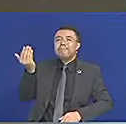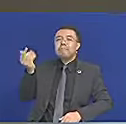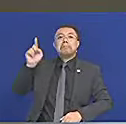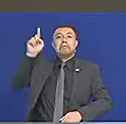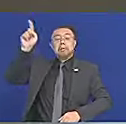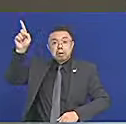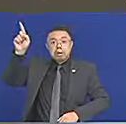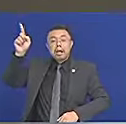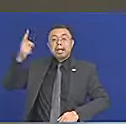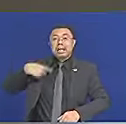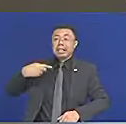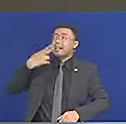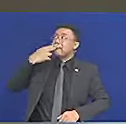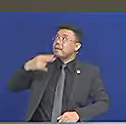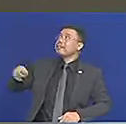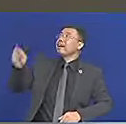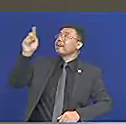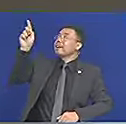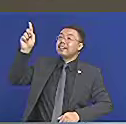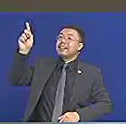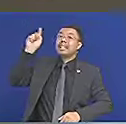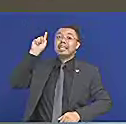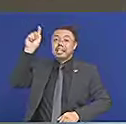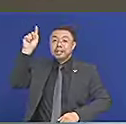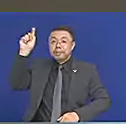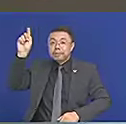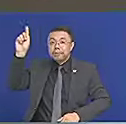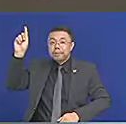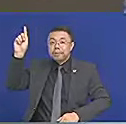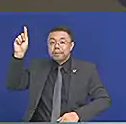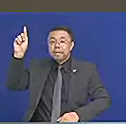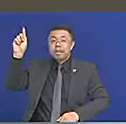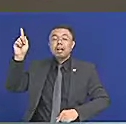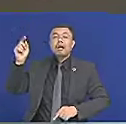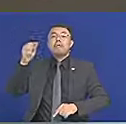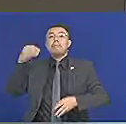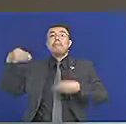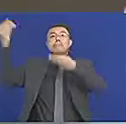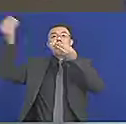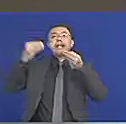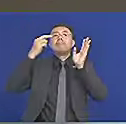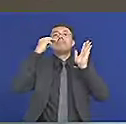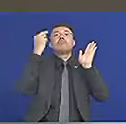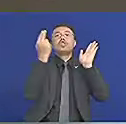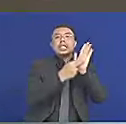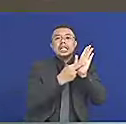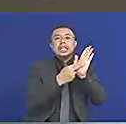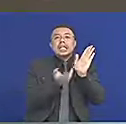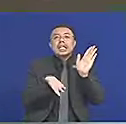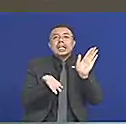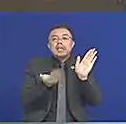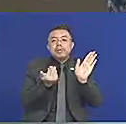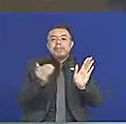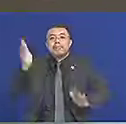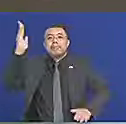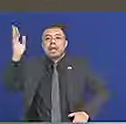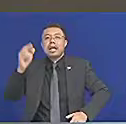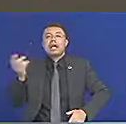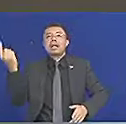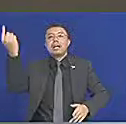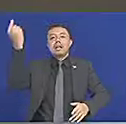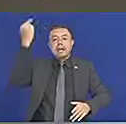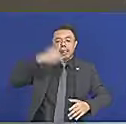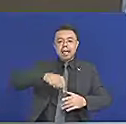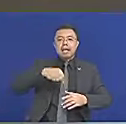Dia yang kita percayai itu membuktikan. menunjukkan kehidupannya,